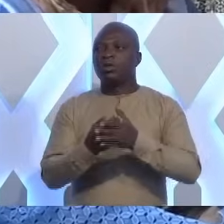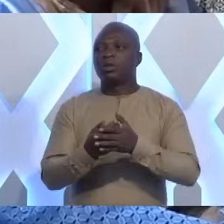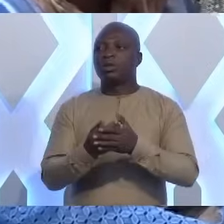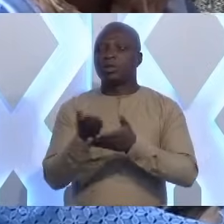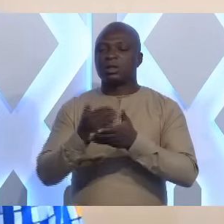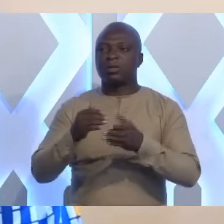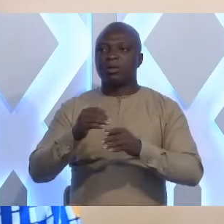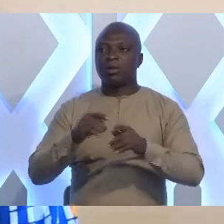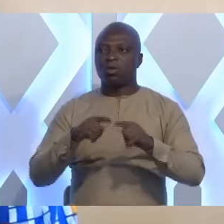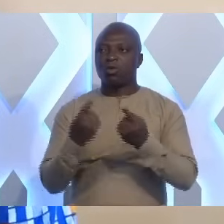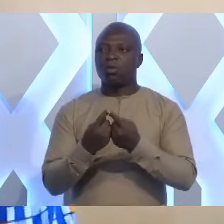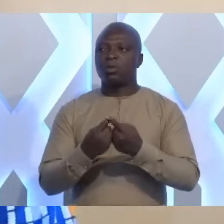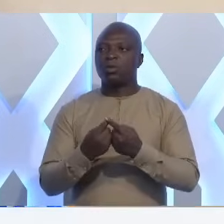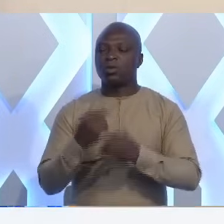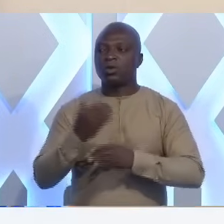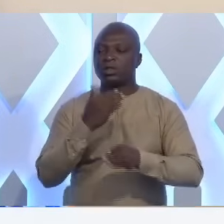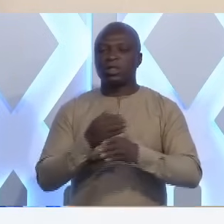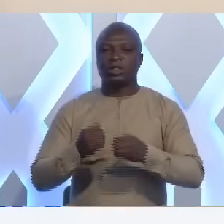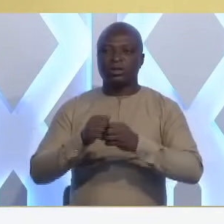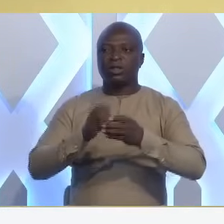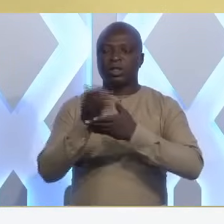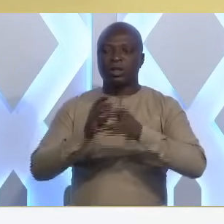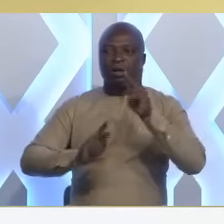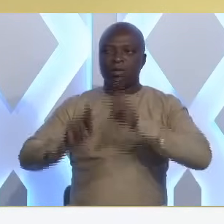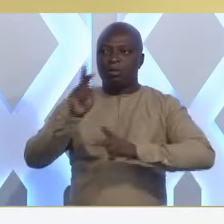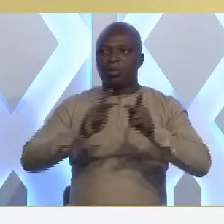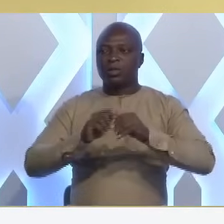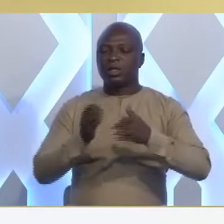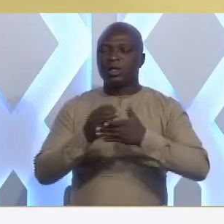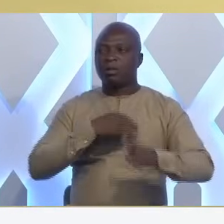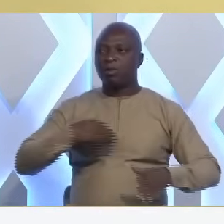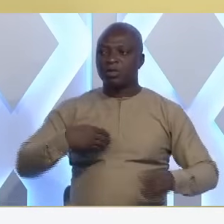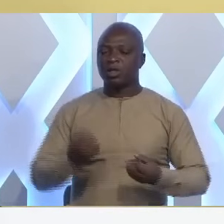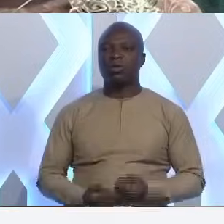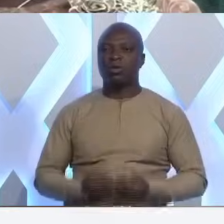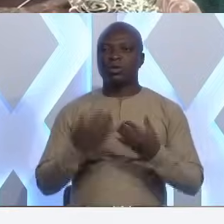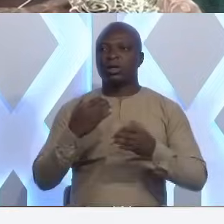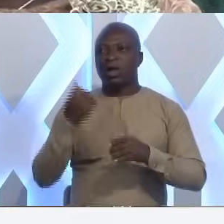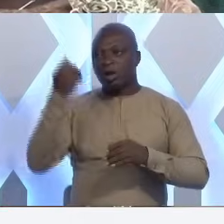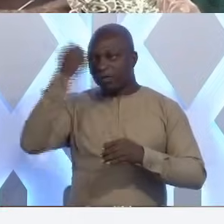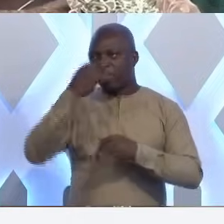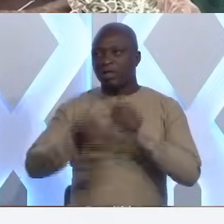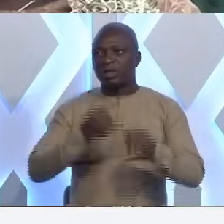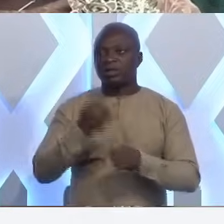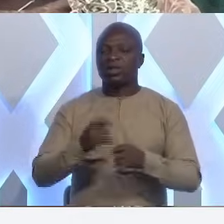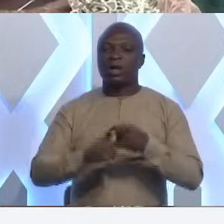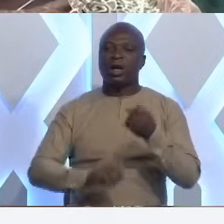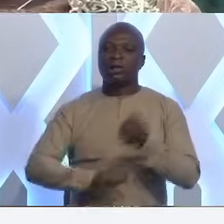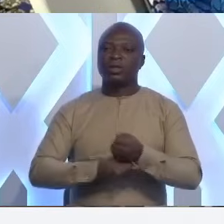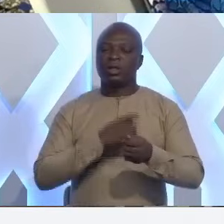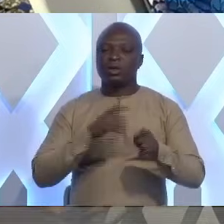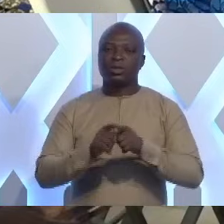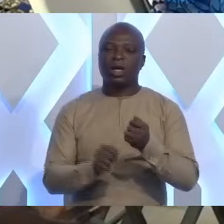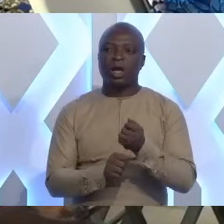continent, l'ensemble des peuples africains et sympathisants de la cause africaine à l'international à soutenir et à